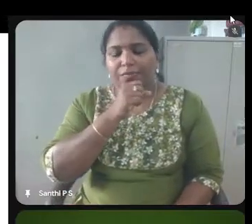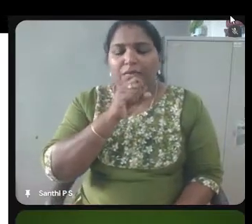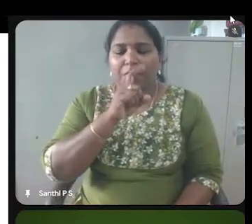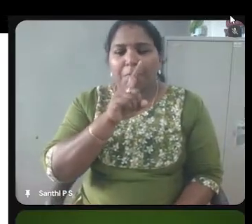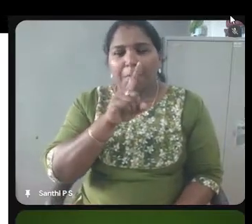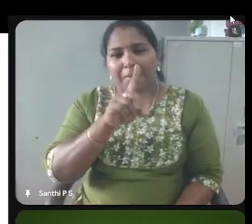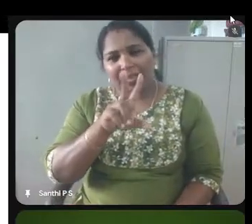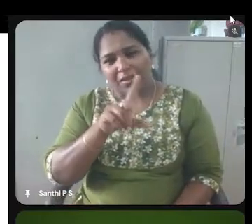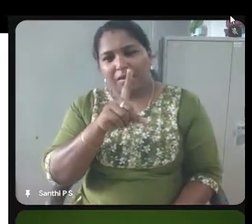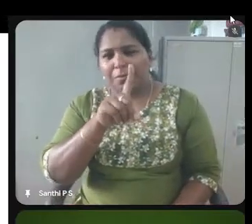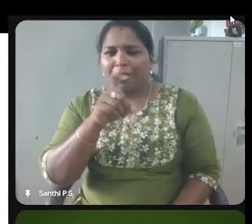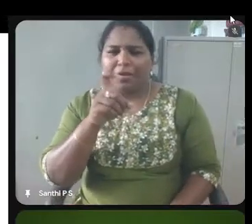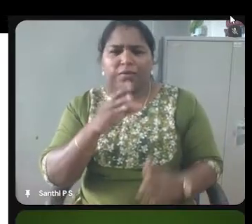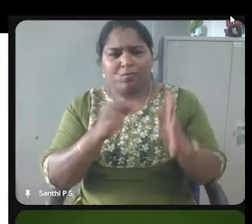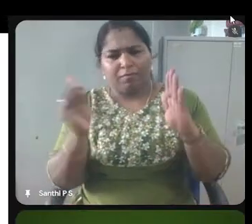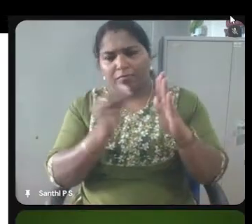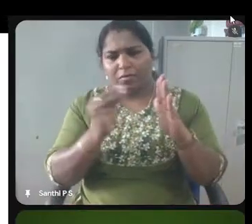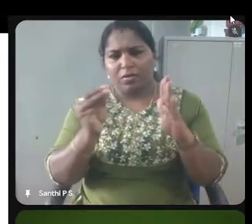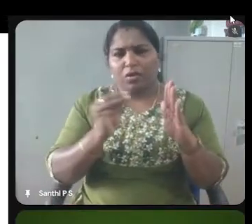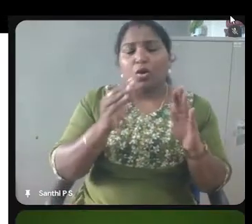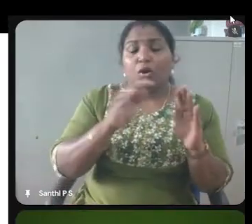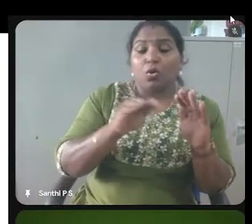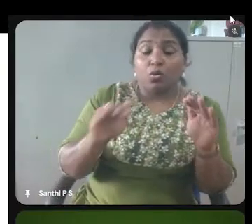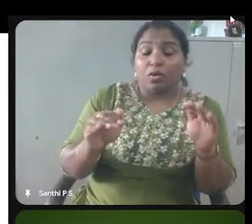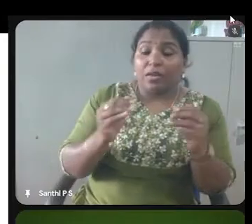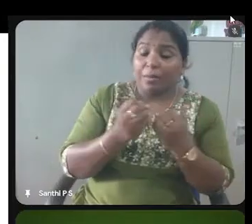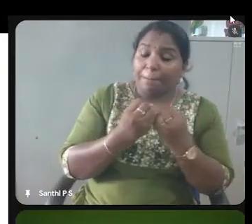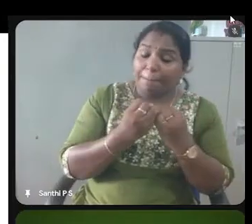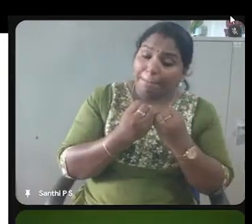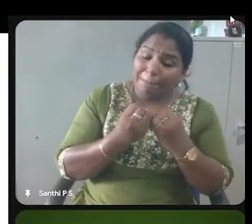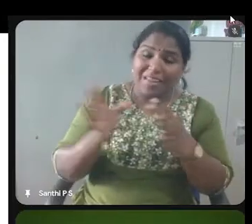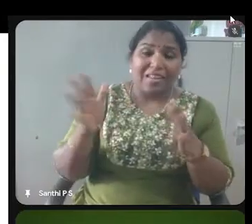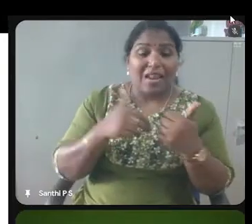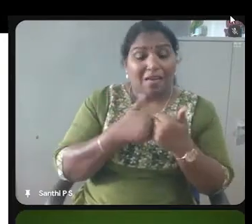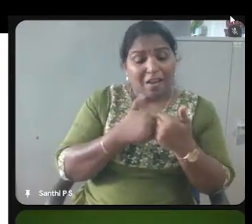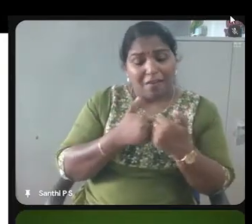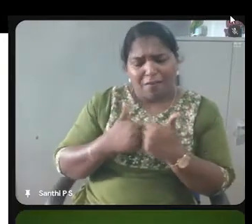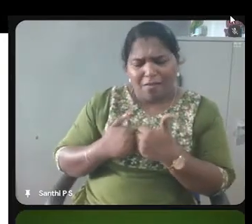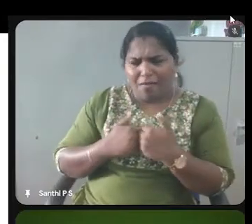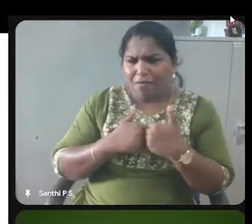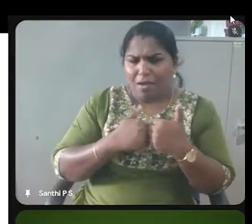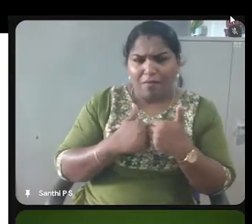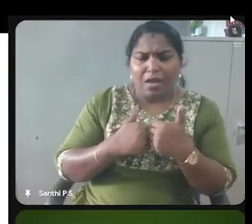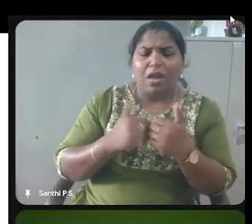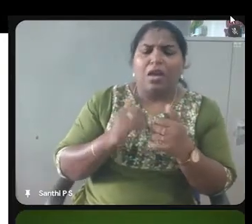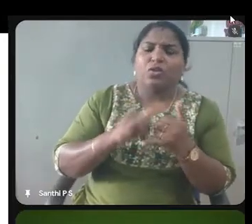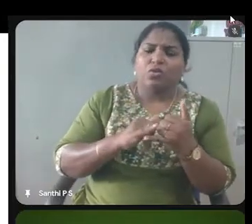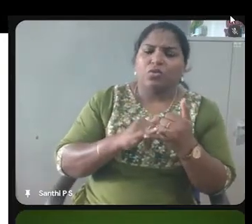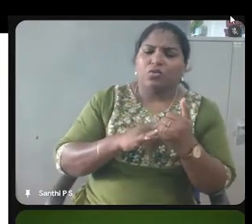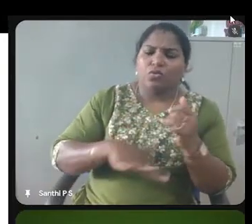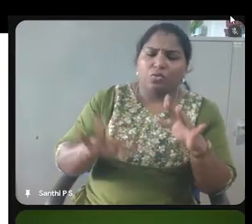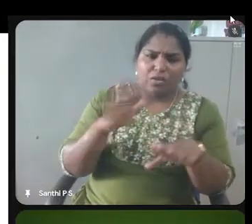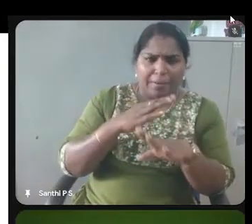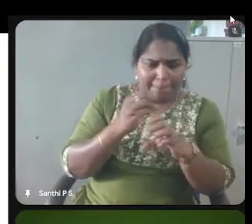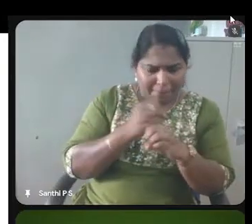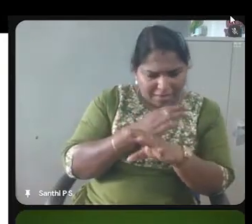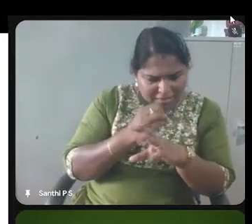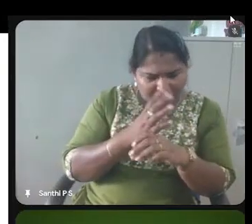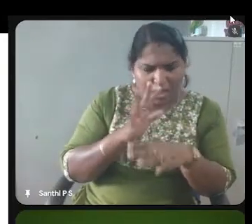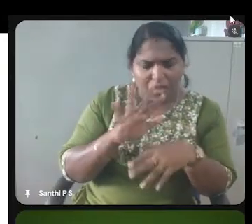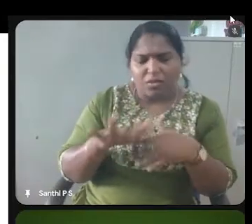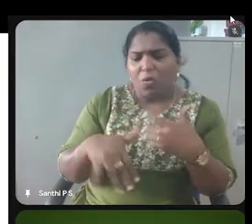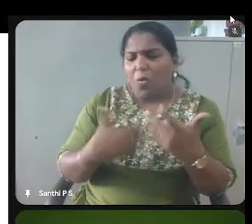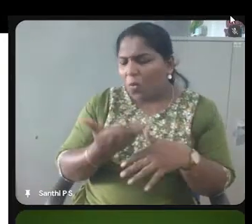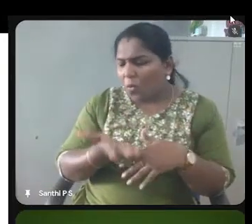യൂഷ്വലി പെൺകുട്ടികളിൽ ഒരുപാട് മൾട്ടിപ്പിൾ റിലേഷൻഷിപ്സ് ഒക്കെ ഉള്ളതായിട്ട് കണ്ടിട്ടുണ്ടായിരുന്നു. അപ്പൊ അത് ഈ സോഷ്യൽ മീഡിയാസിന്റെ ഓവർ യൂസ് കൊണ്ടാണോ, അല്ലെങ്കിൽ